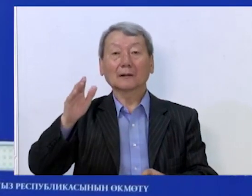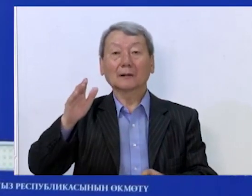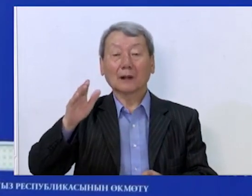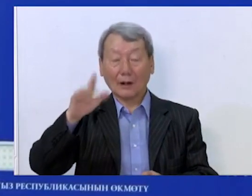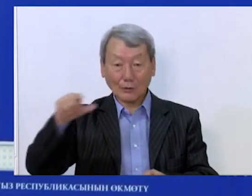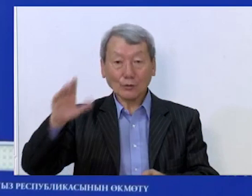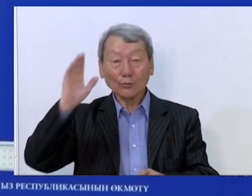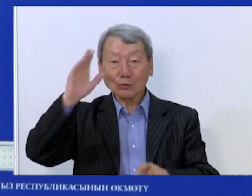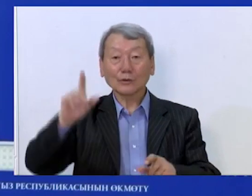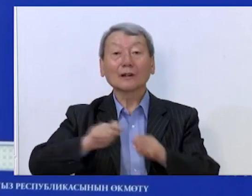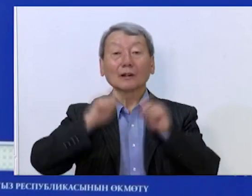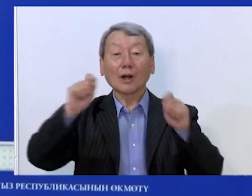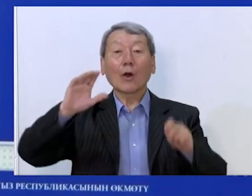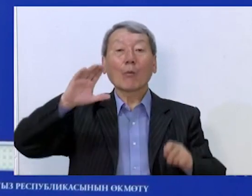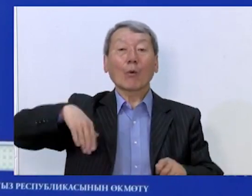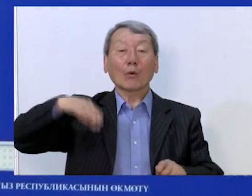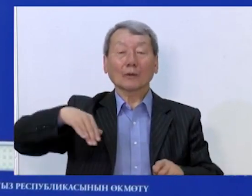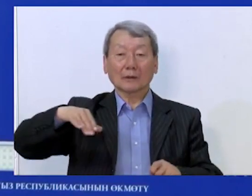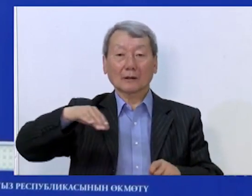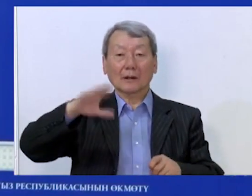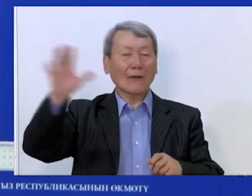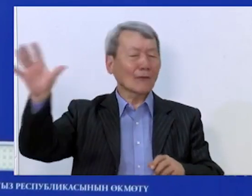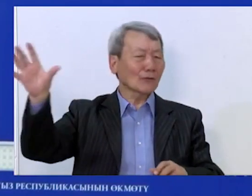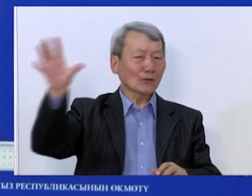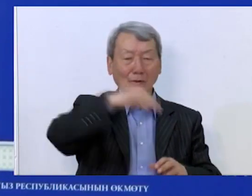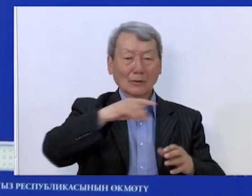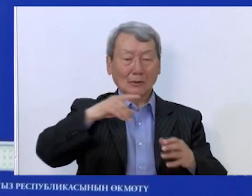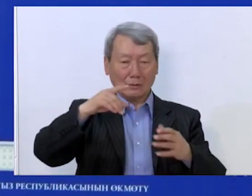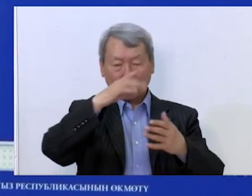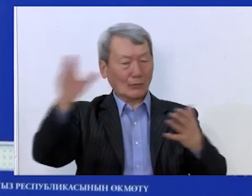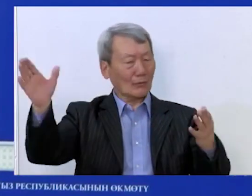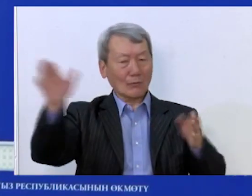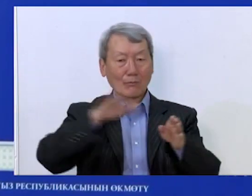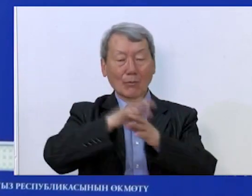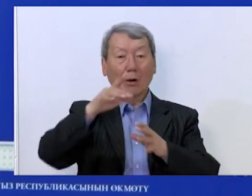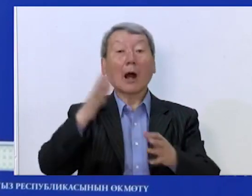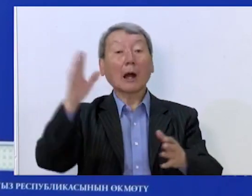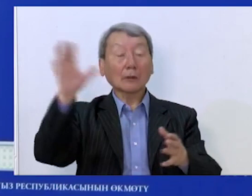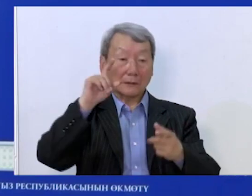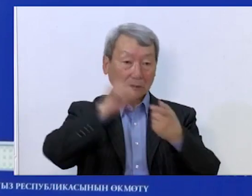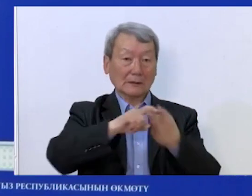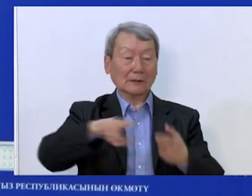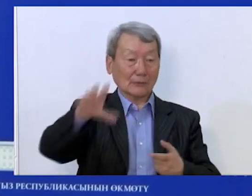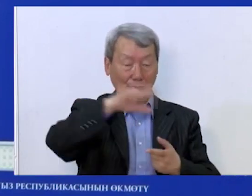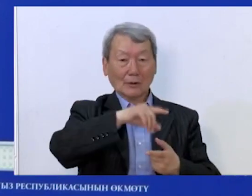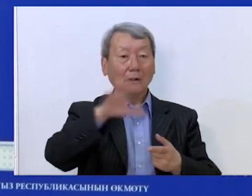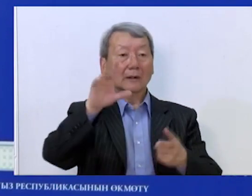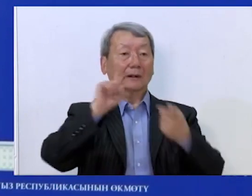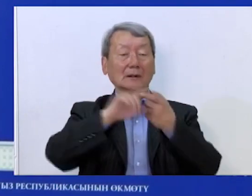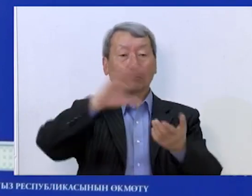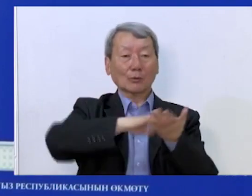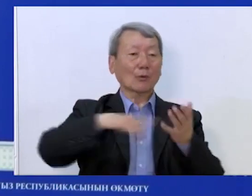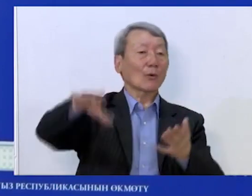они возобновят свою деятельность после того, как будут сняты все режимы. А это будет зависеть, опять же, от